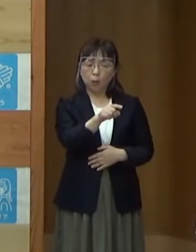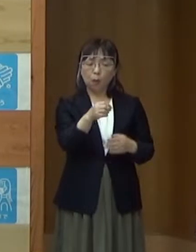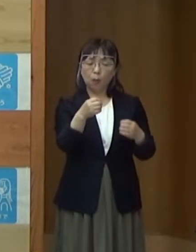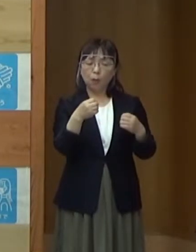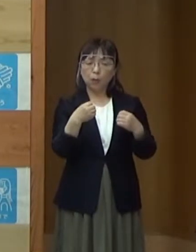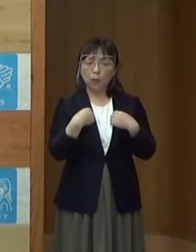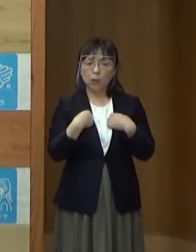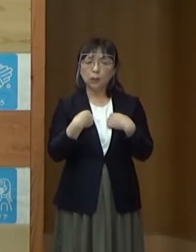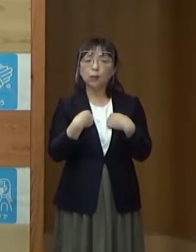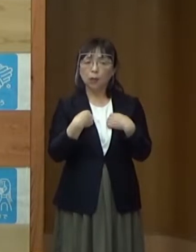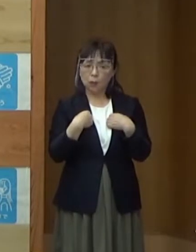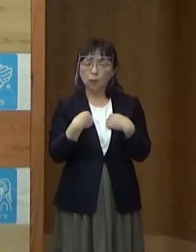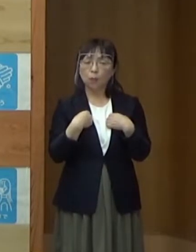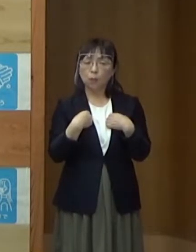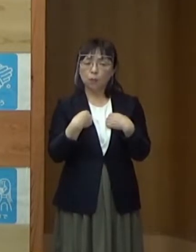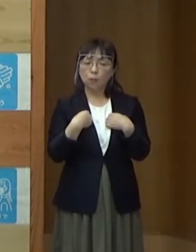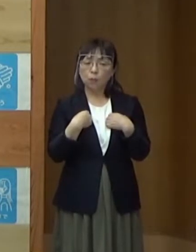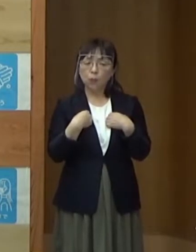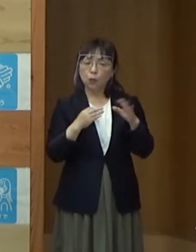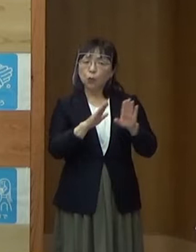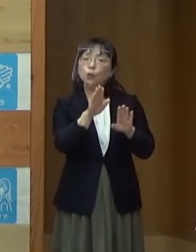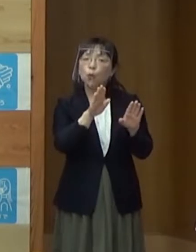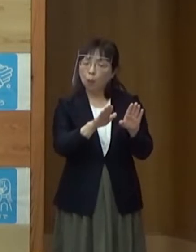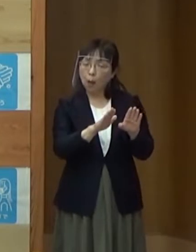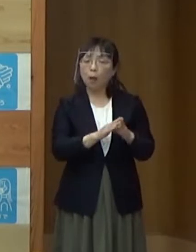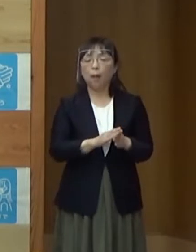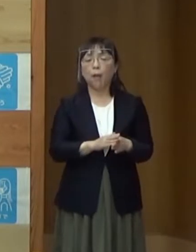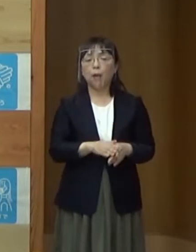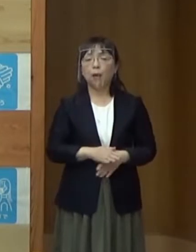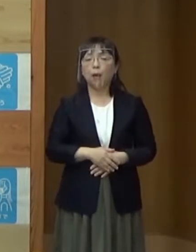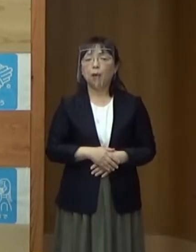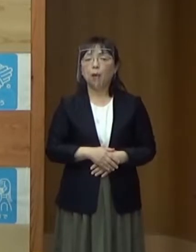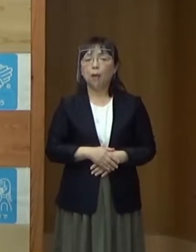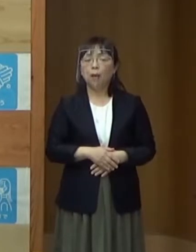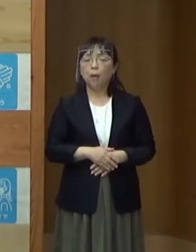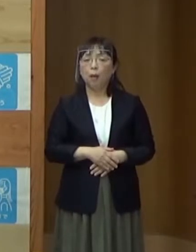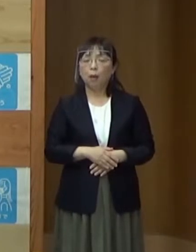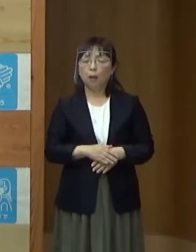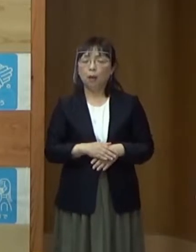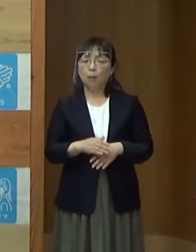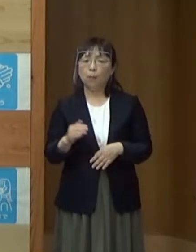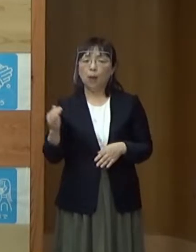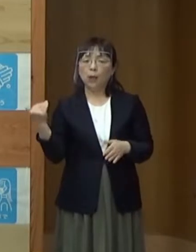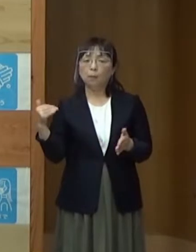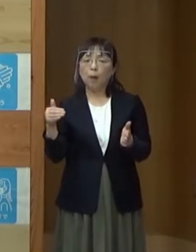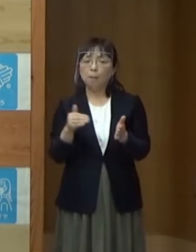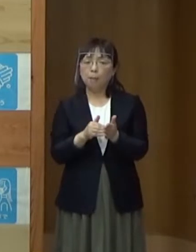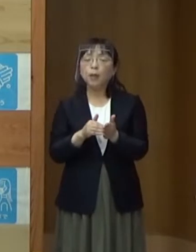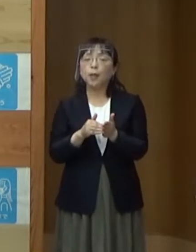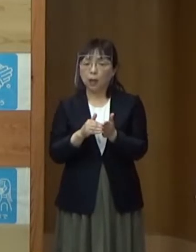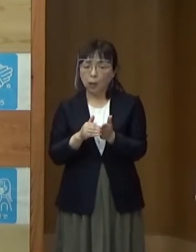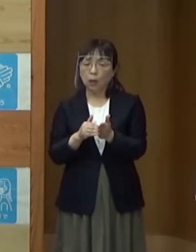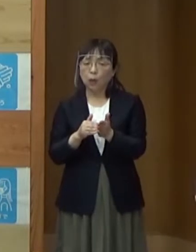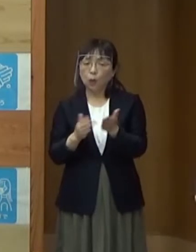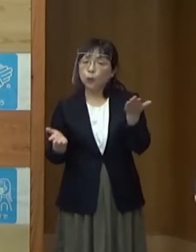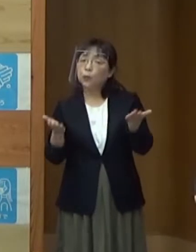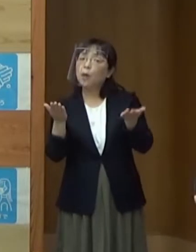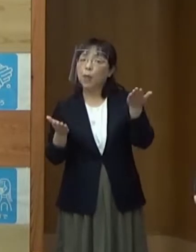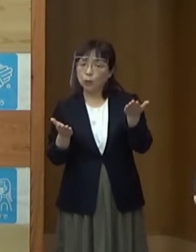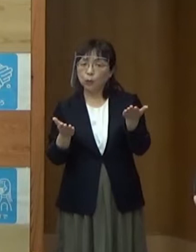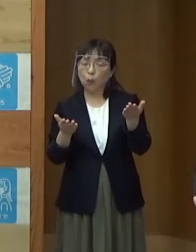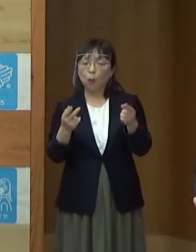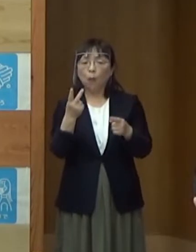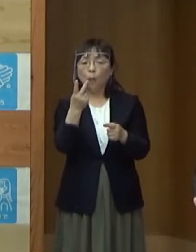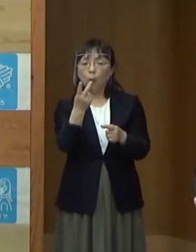感染性でありますけども、これ今まで従来株ですねと比較して約2倍ですよ